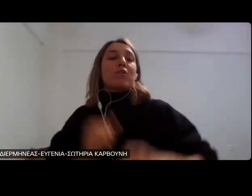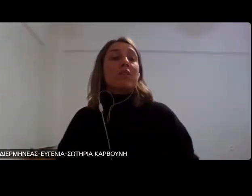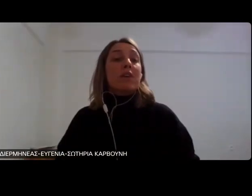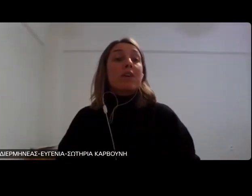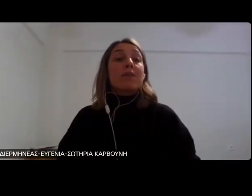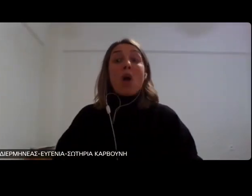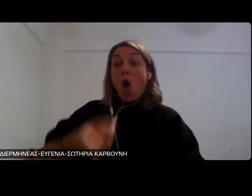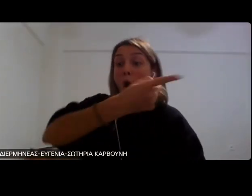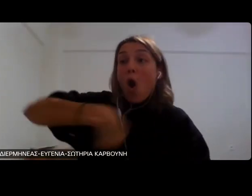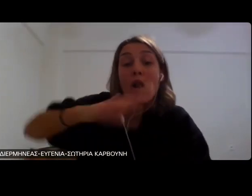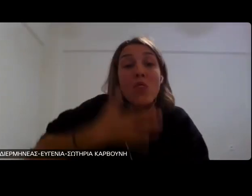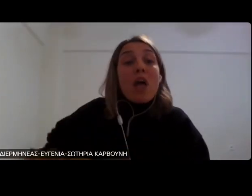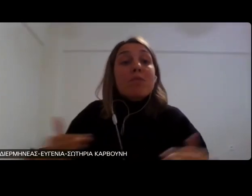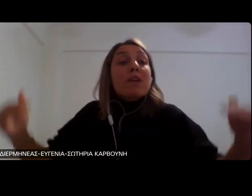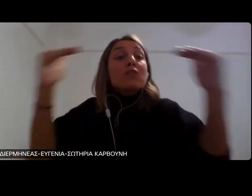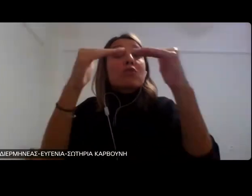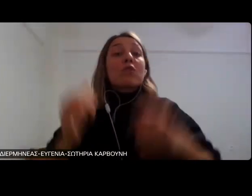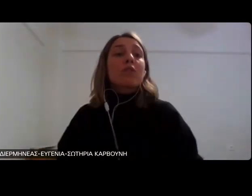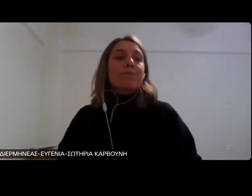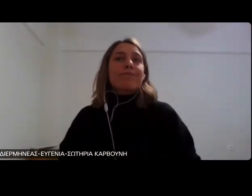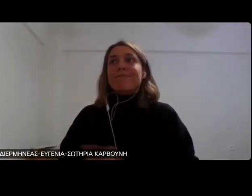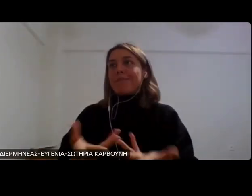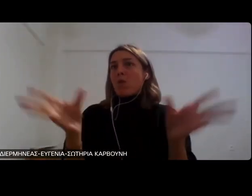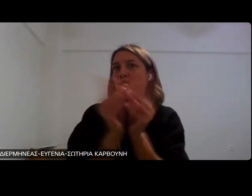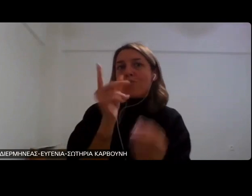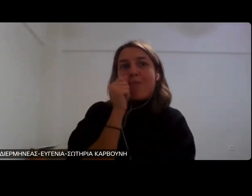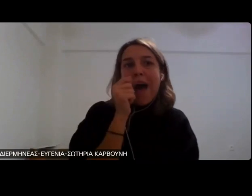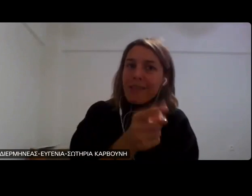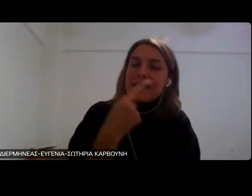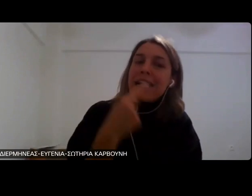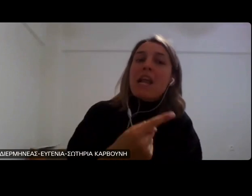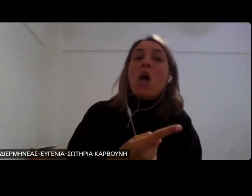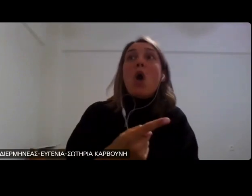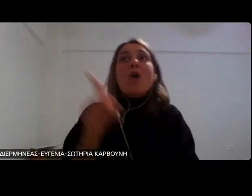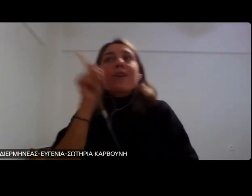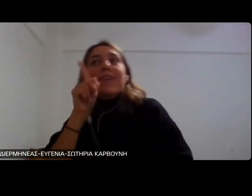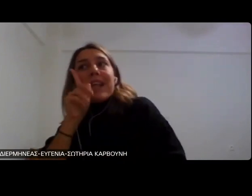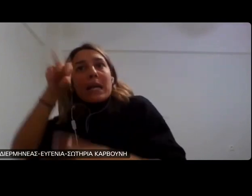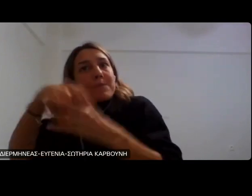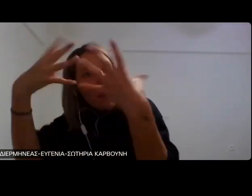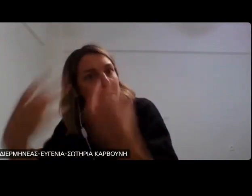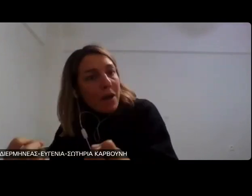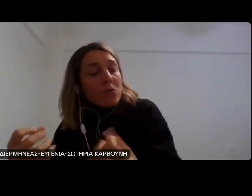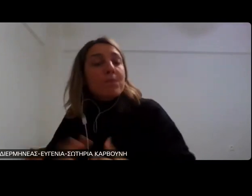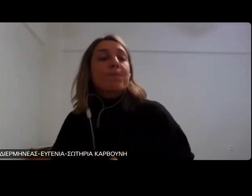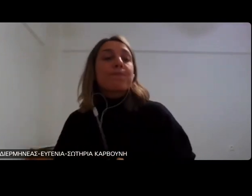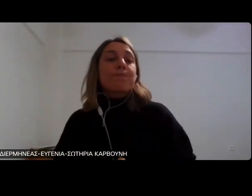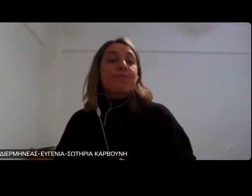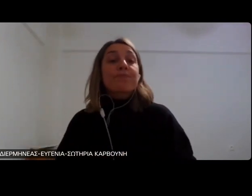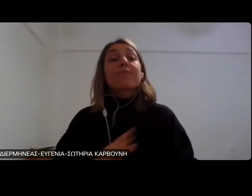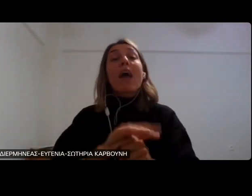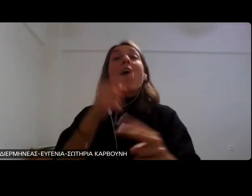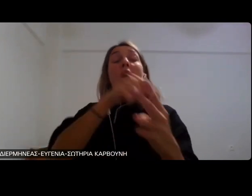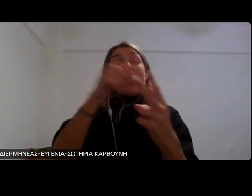επιθυμητή από όλους, και άργια με το όλους εδώ αναφέρομαι αποκλειστικά στους άντρες ή συμπεριλαμβάνω και τις γυναίκες. Η χρήση των δύο γραμματικών γενών είναι